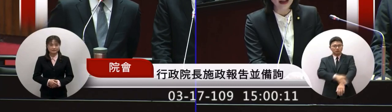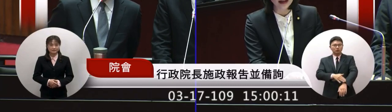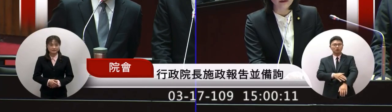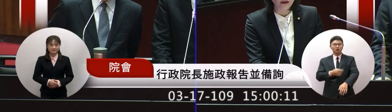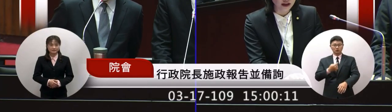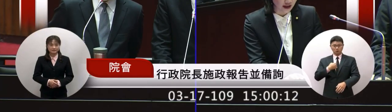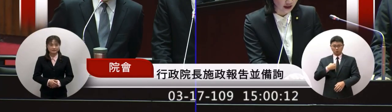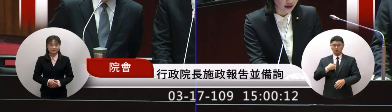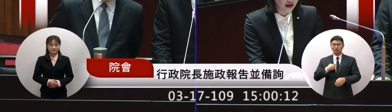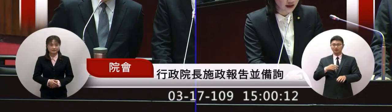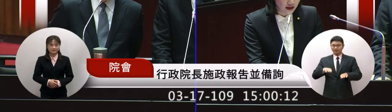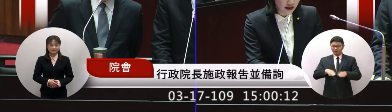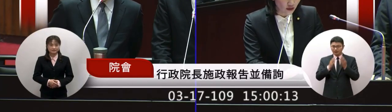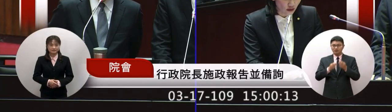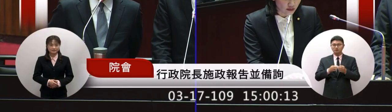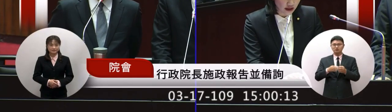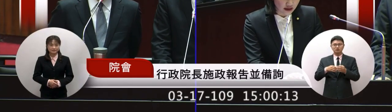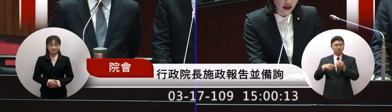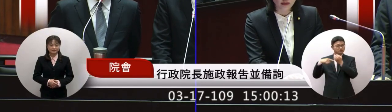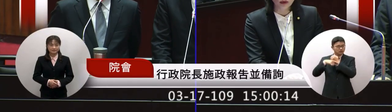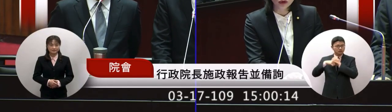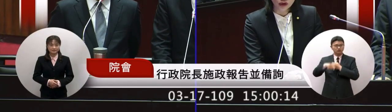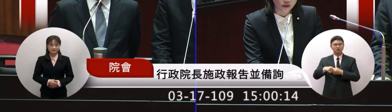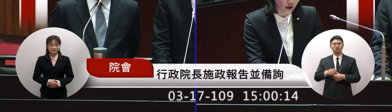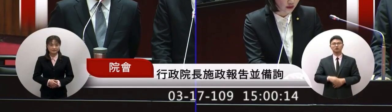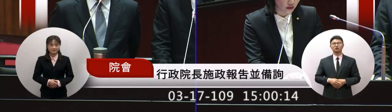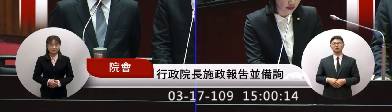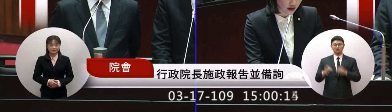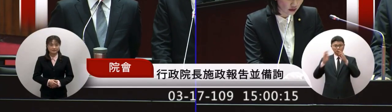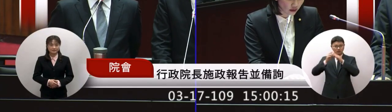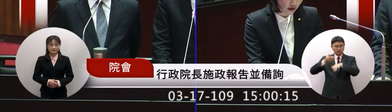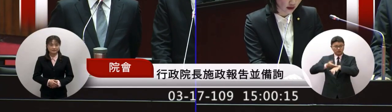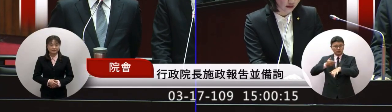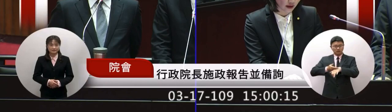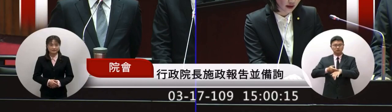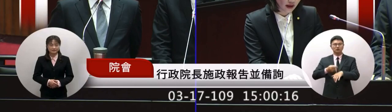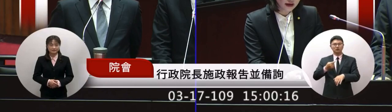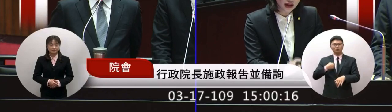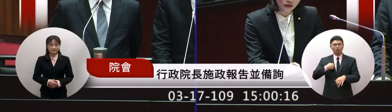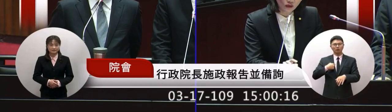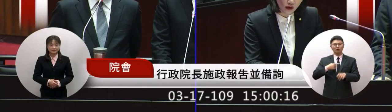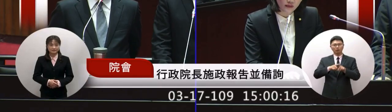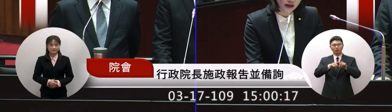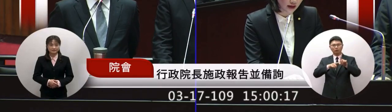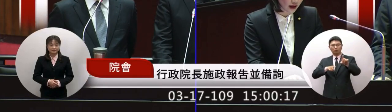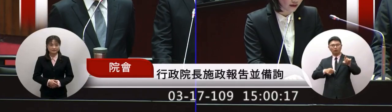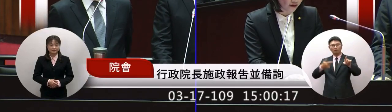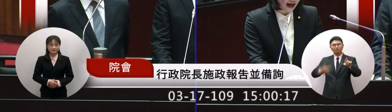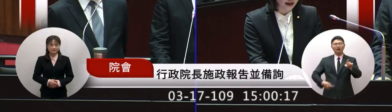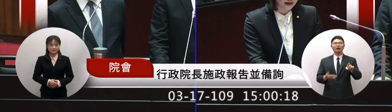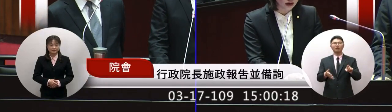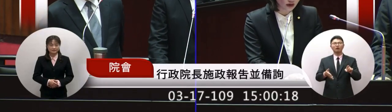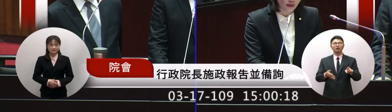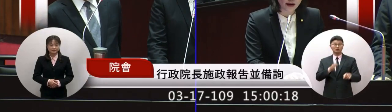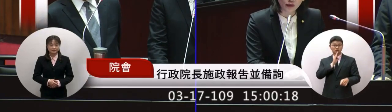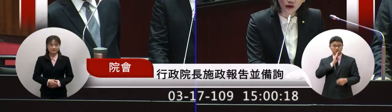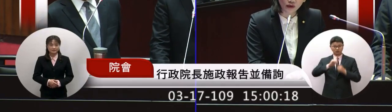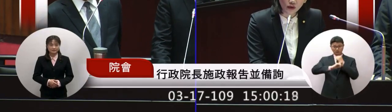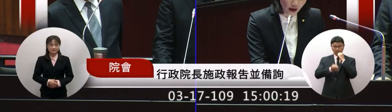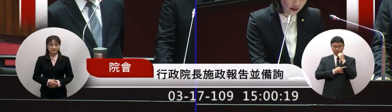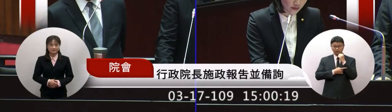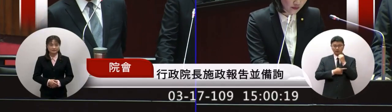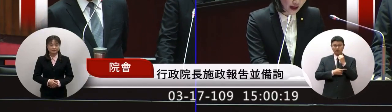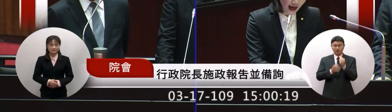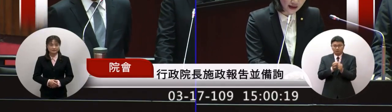动发展 FinTech， 可是我们的脚步却远远的落后哦？是我们的法令松绑不